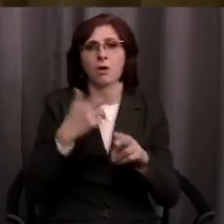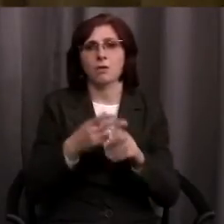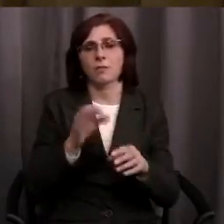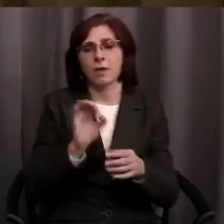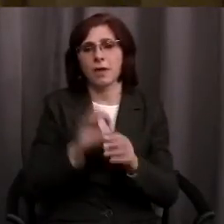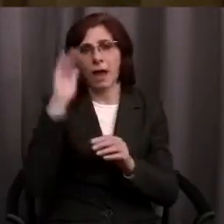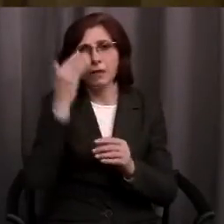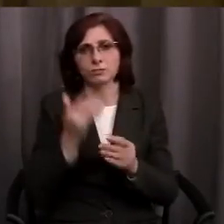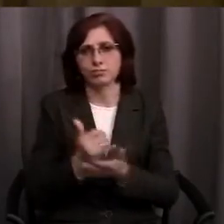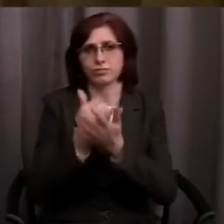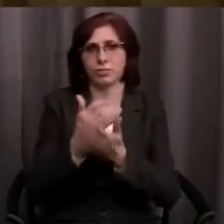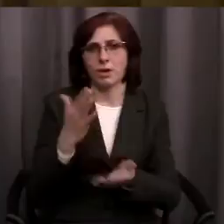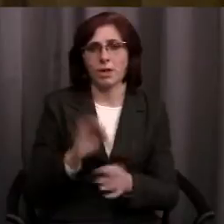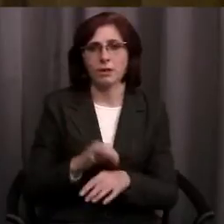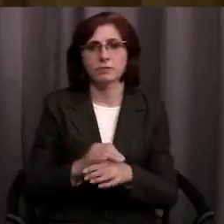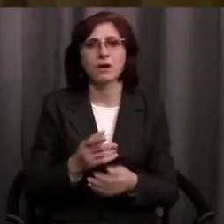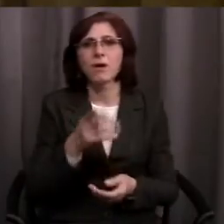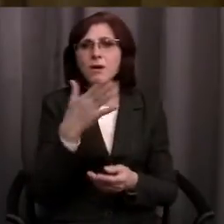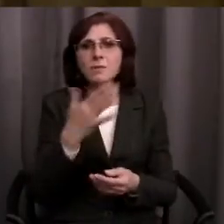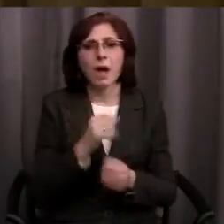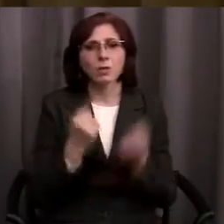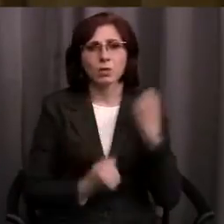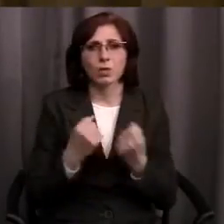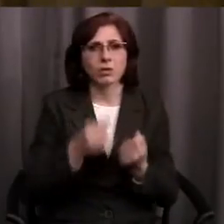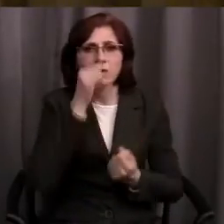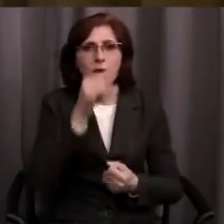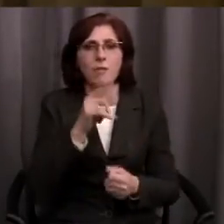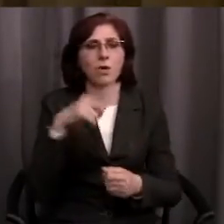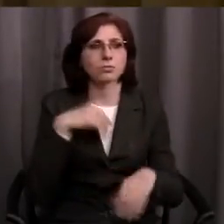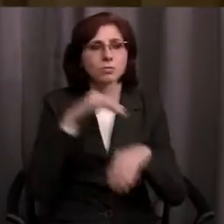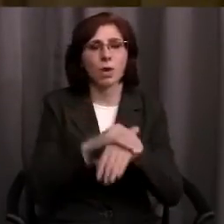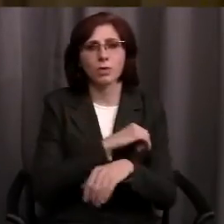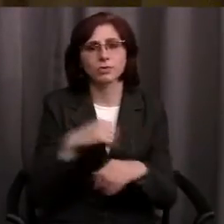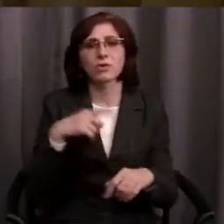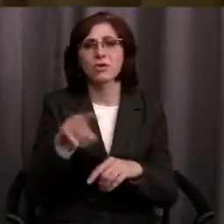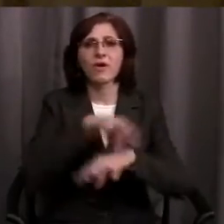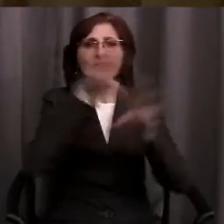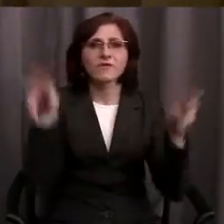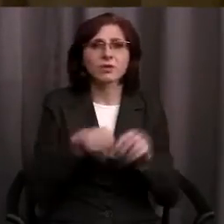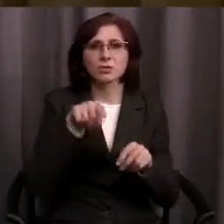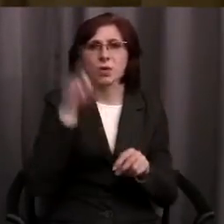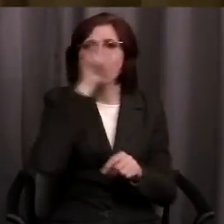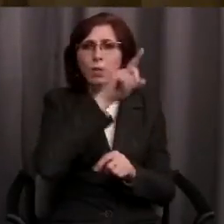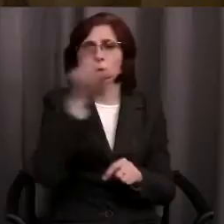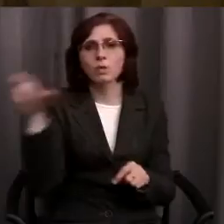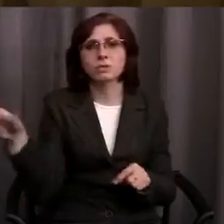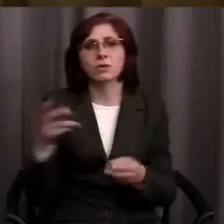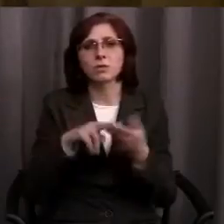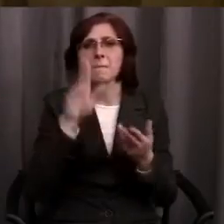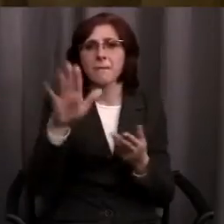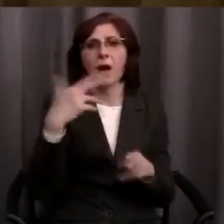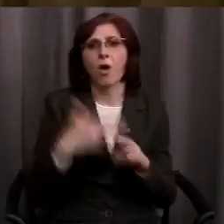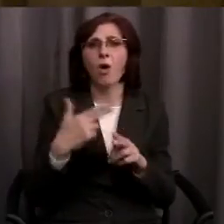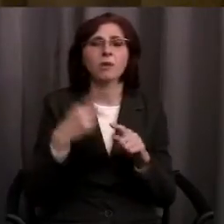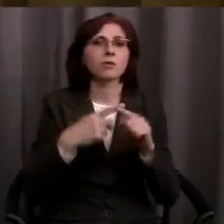bardzo trudno by było, też nie możemy się z tym pogodzić, że te wszystkie osoby, które chorują na